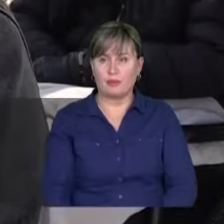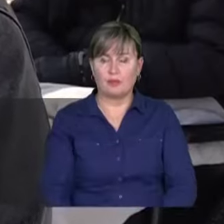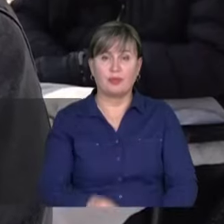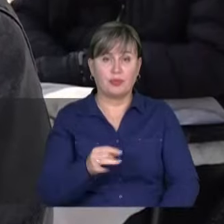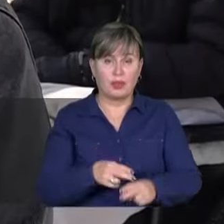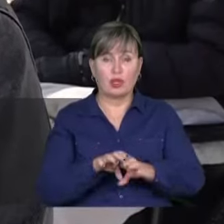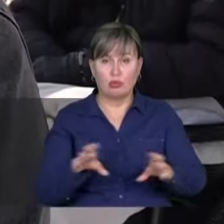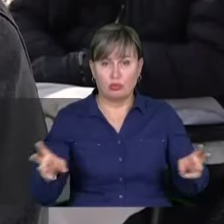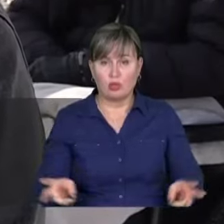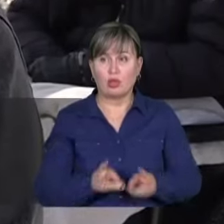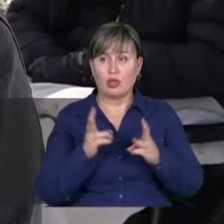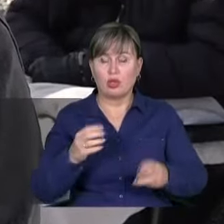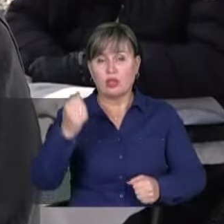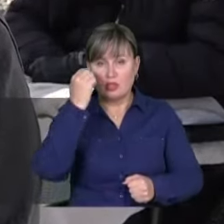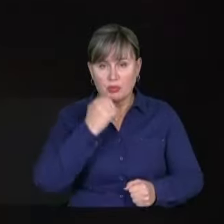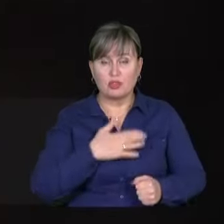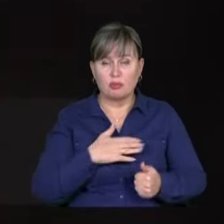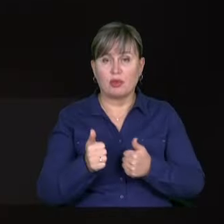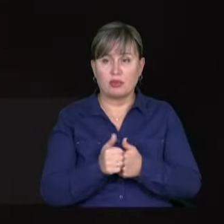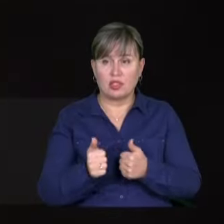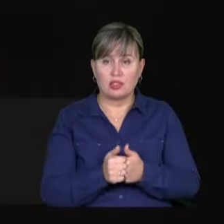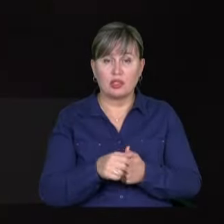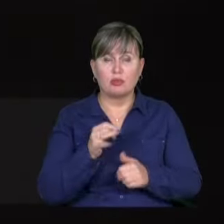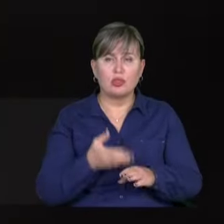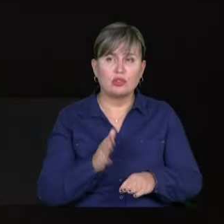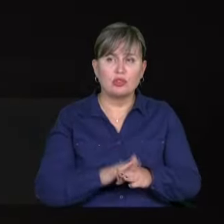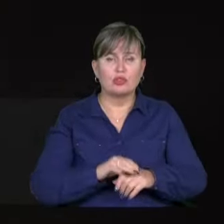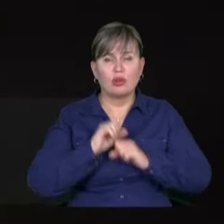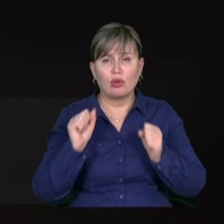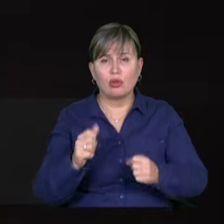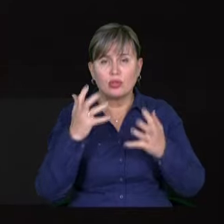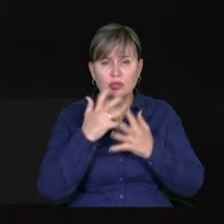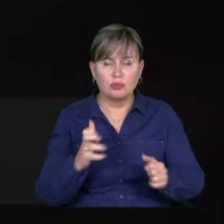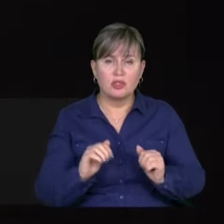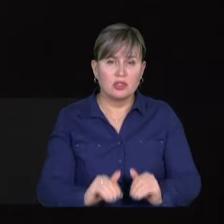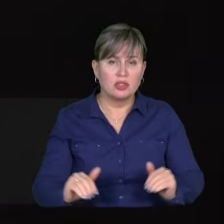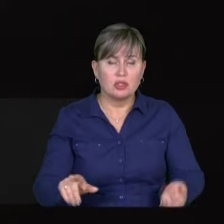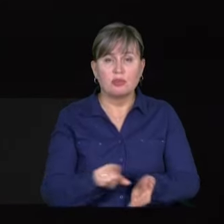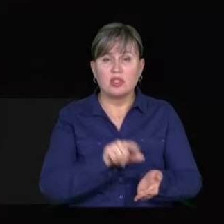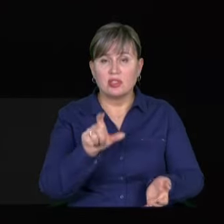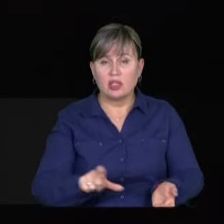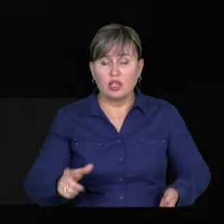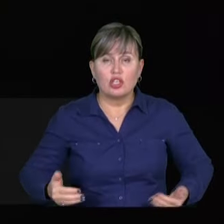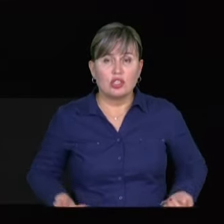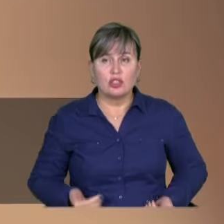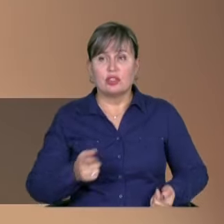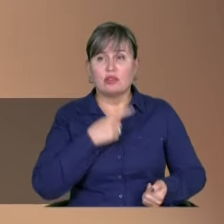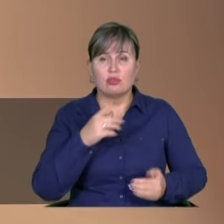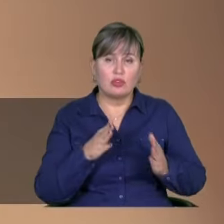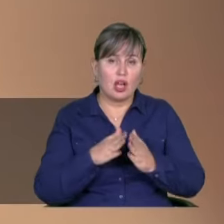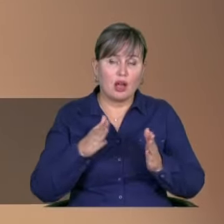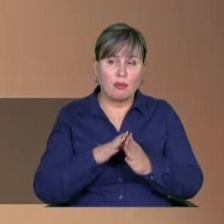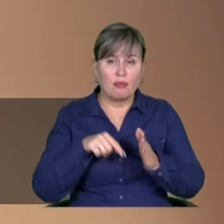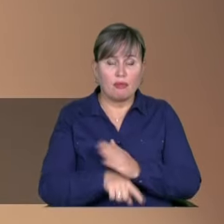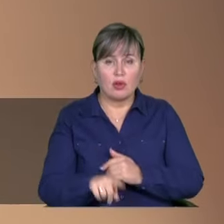эта труба горела. Это спасибо вот моим соседям. Особенно тяжело холод и темноту переносят дети и пенсионеры. Жители говорят, что в домах им